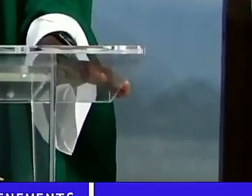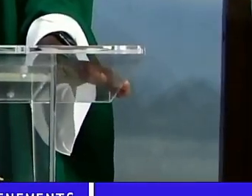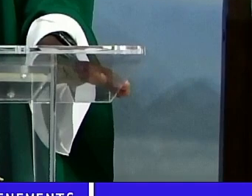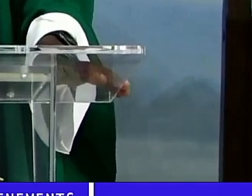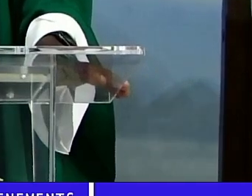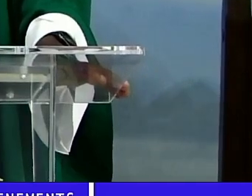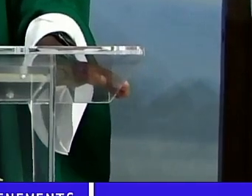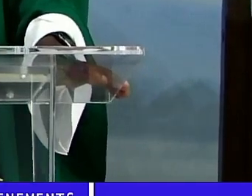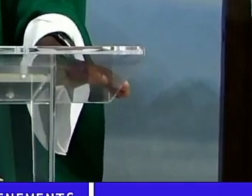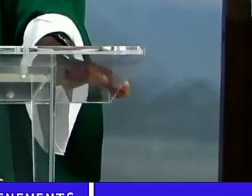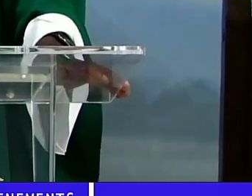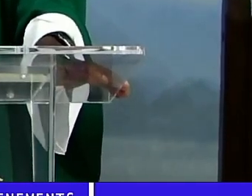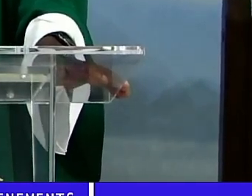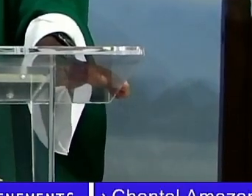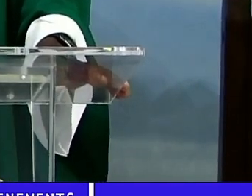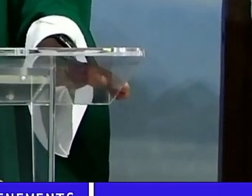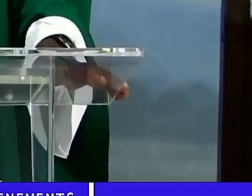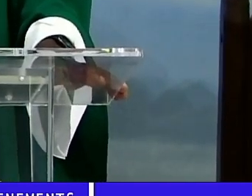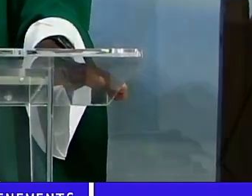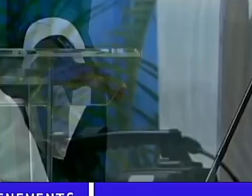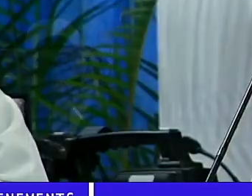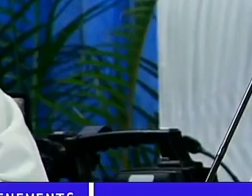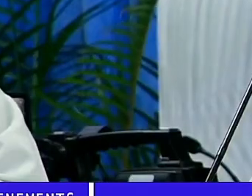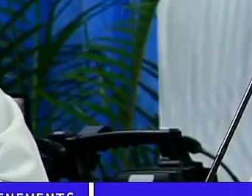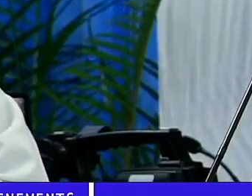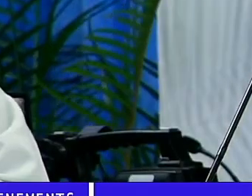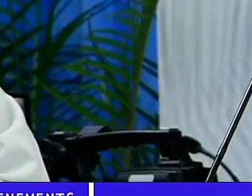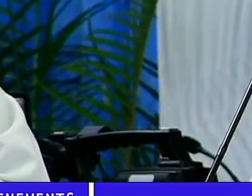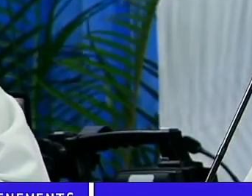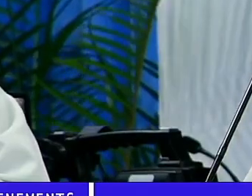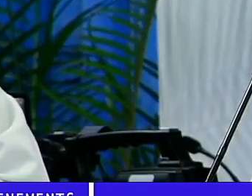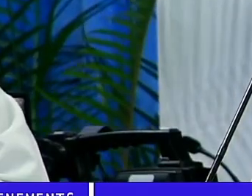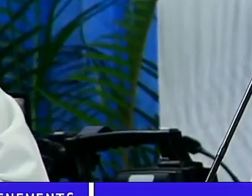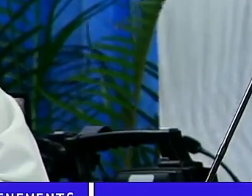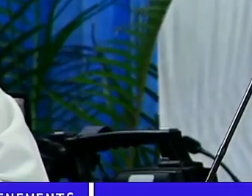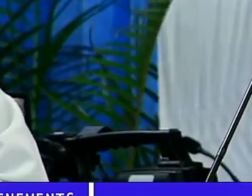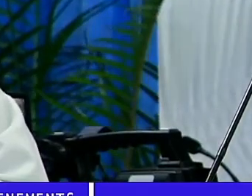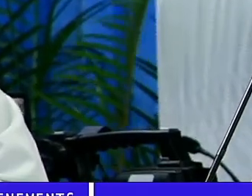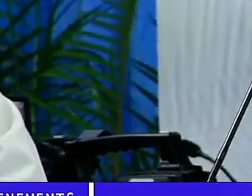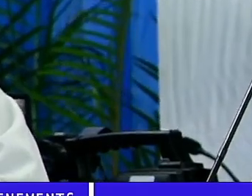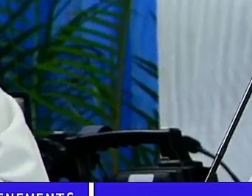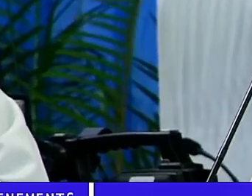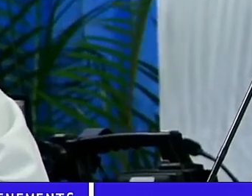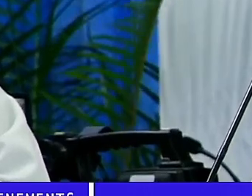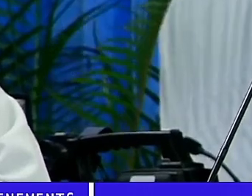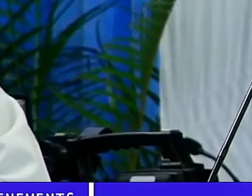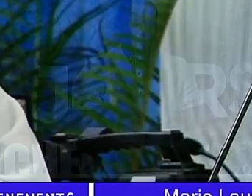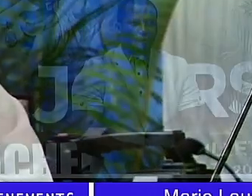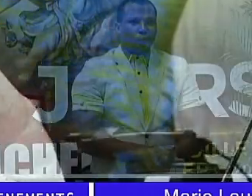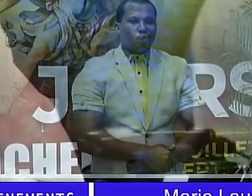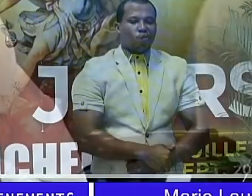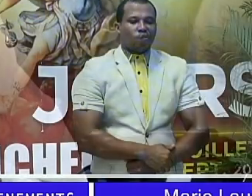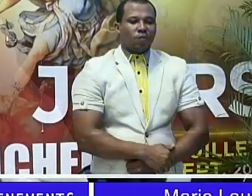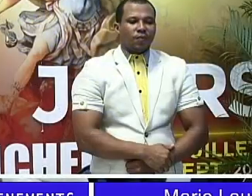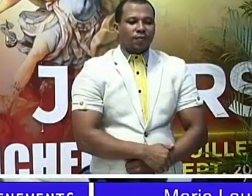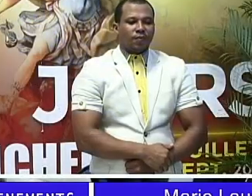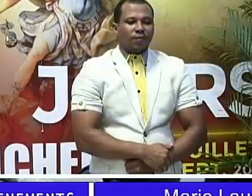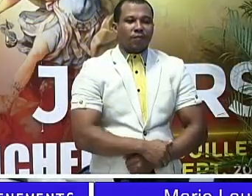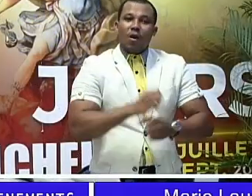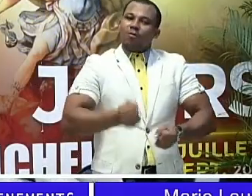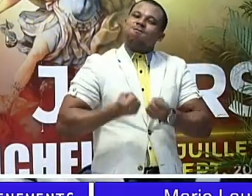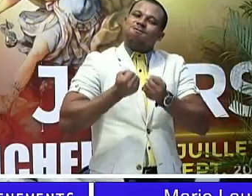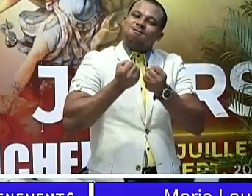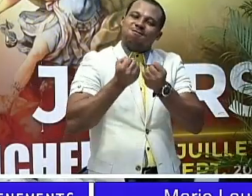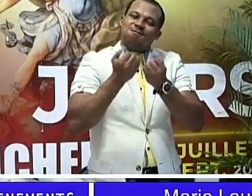souffle de la vie, donne responsable de ton Église l'audace de proclamer le salut que tu nous offres en